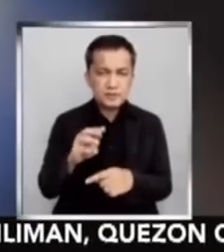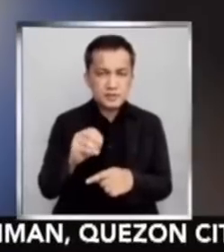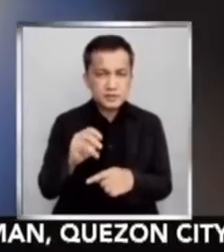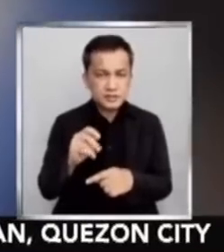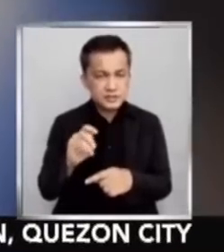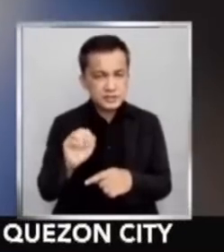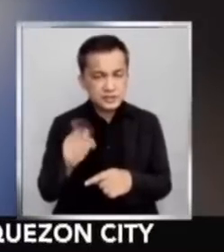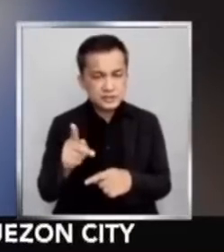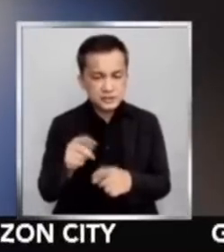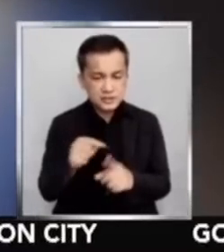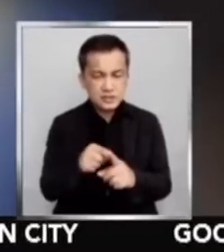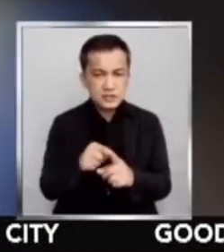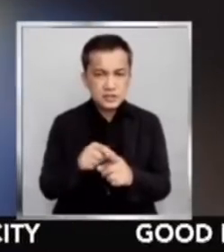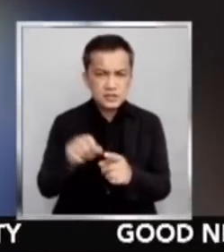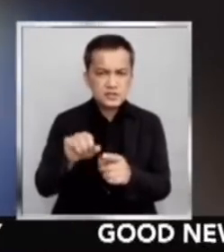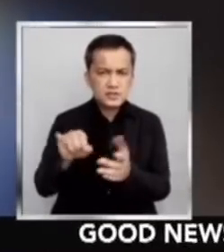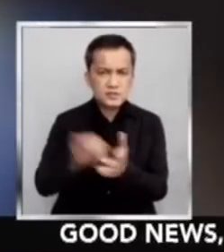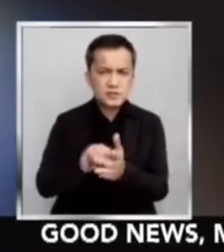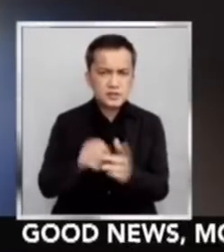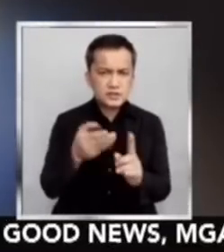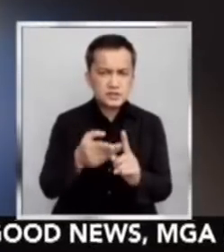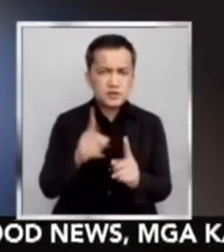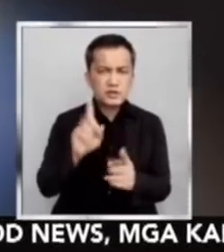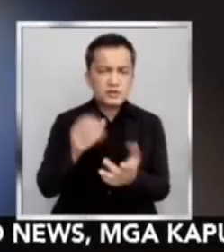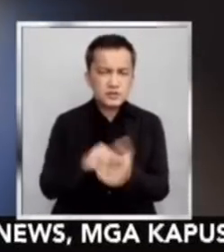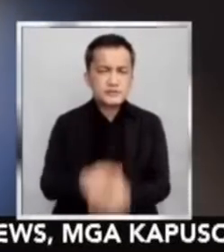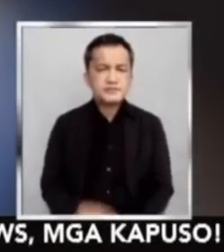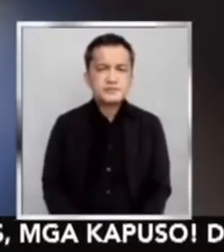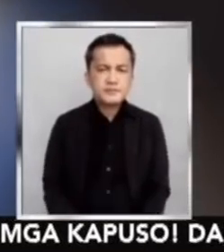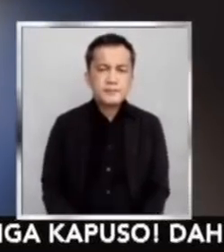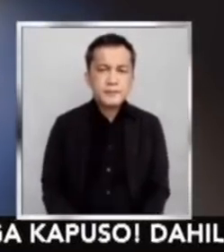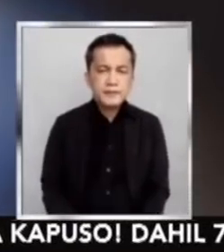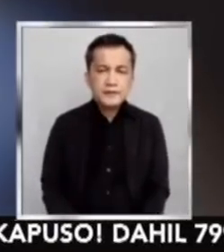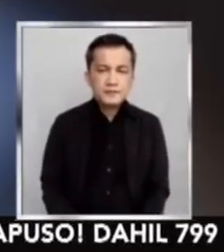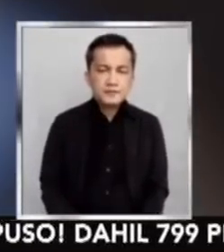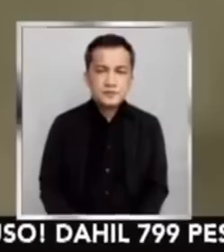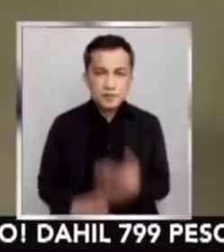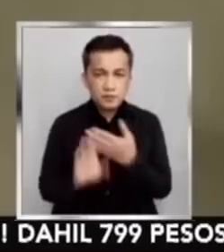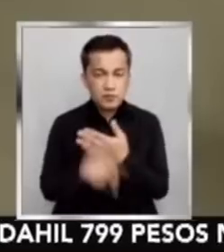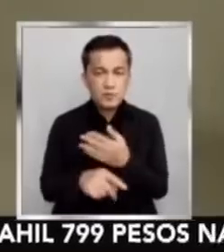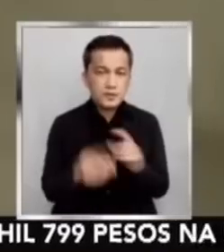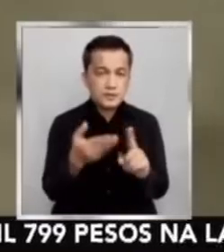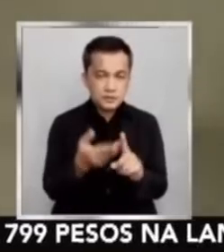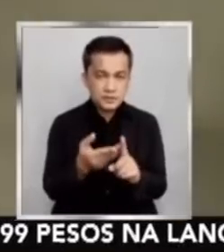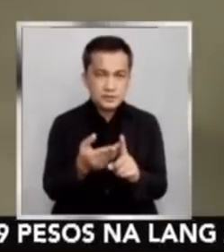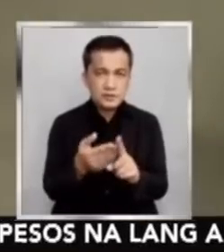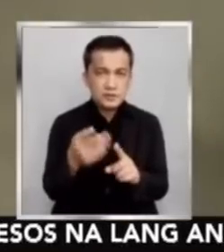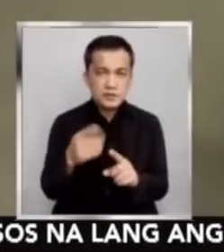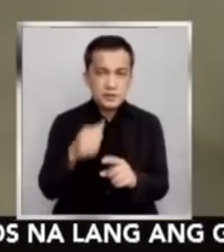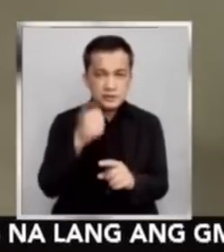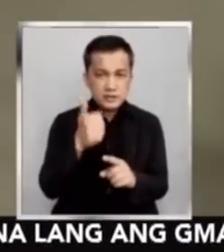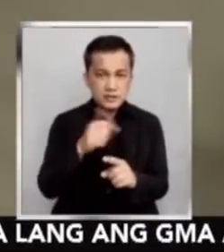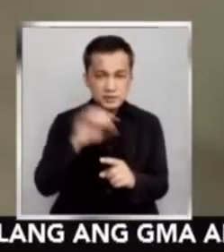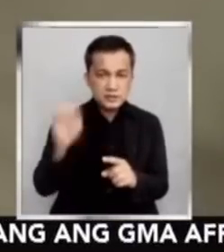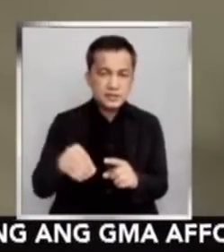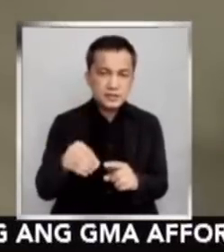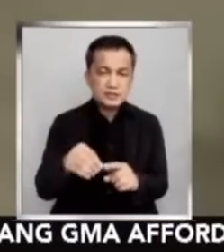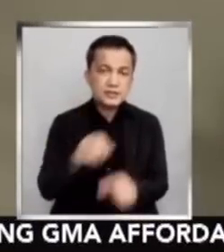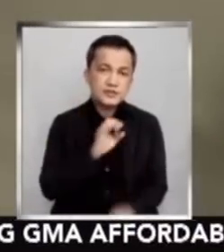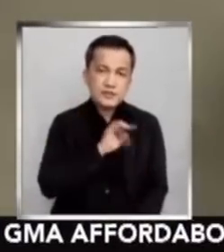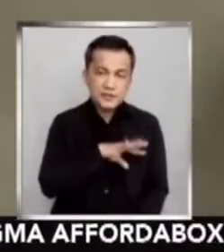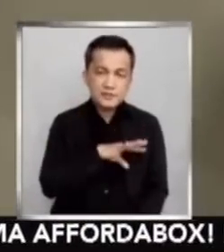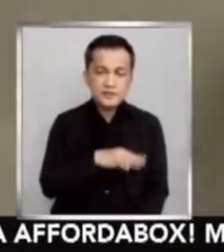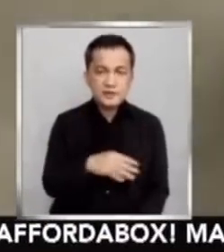Nag-invest si Maui ng 1,000 piso. Bumalik din daw ito sa kanya at may 10% commission pa.